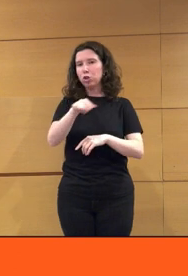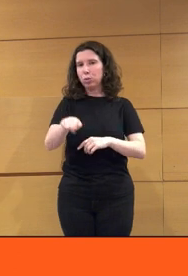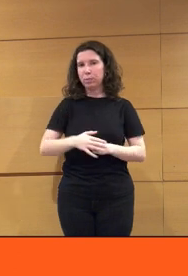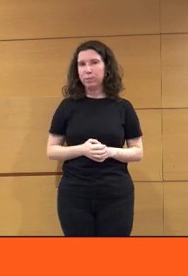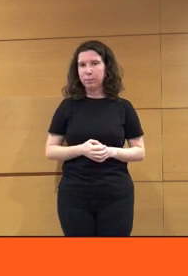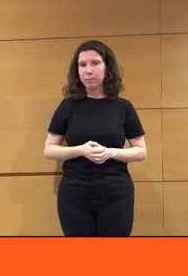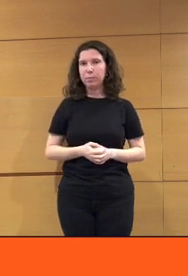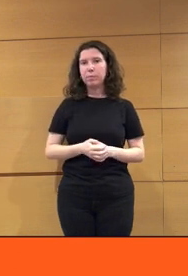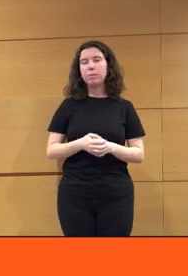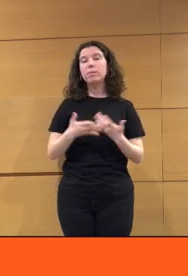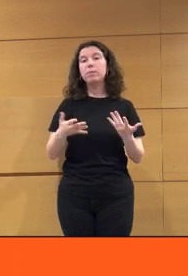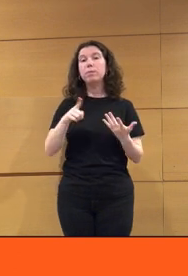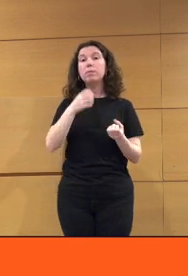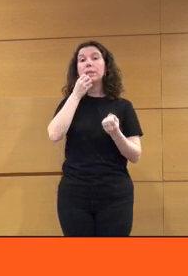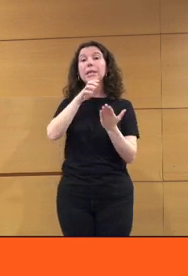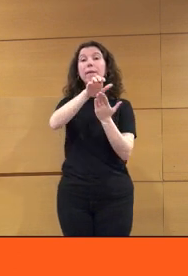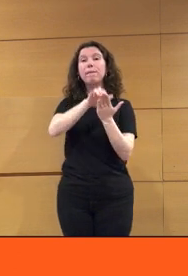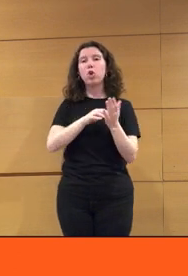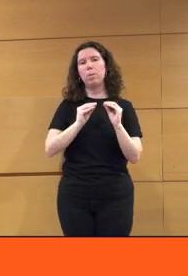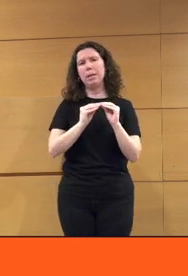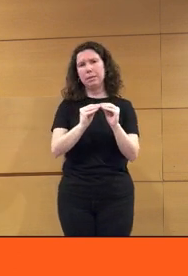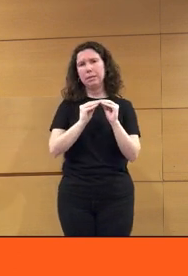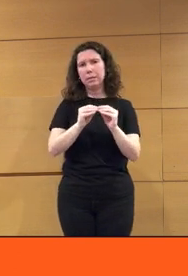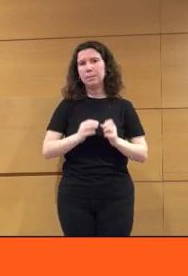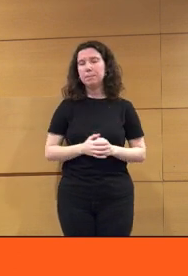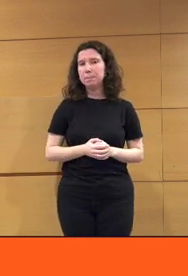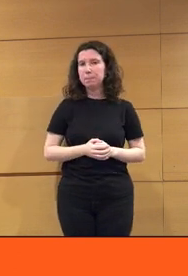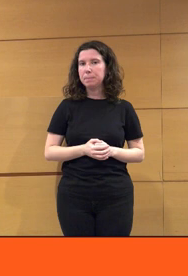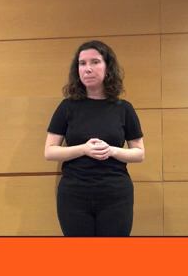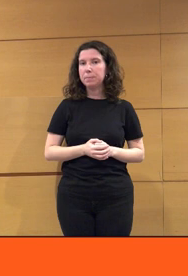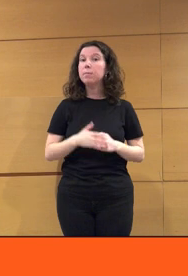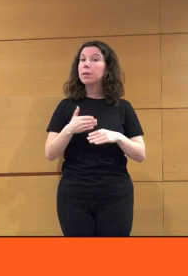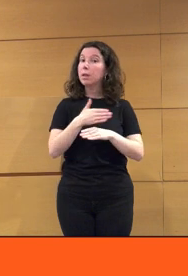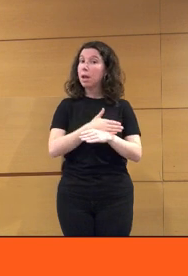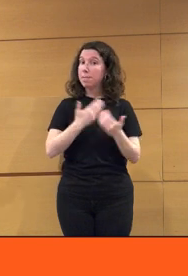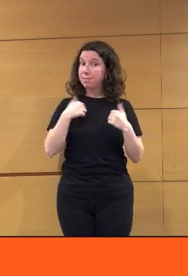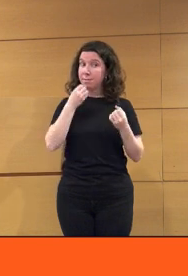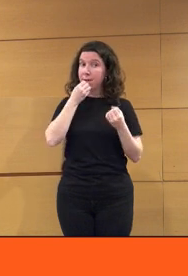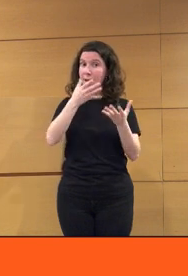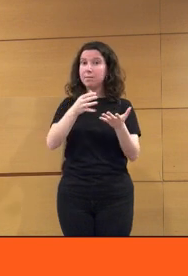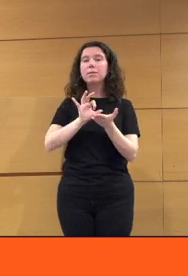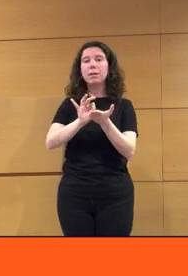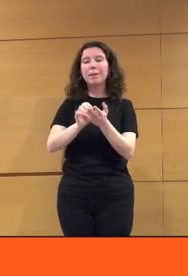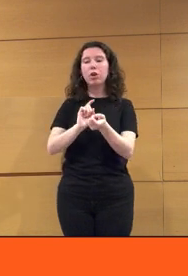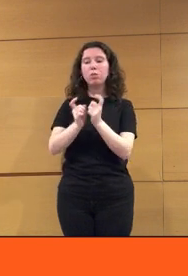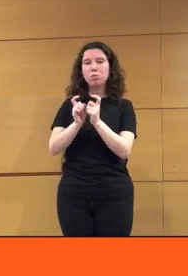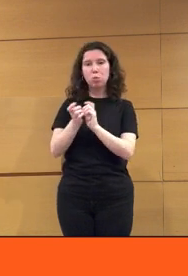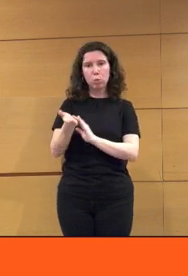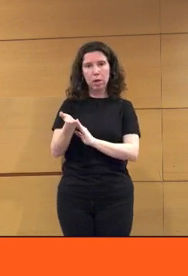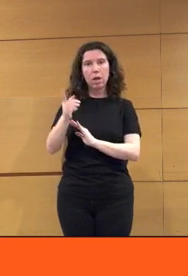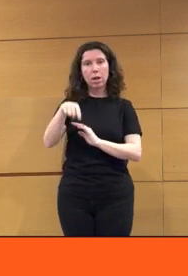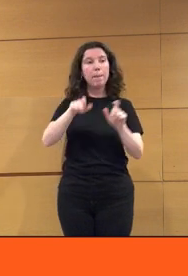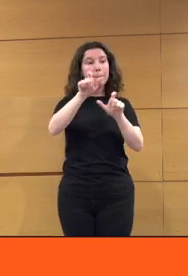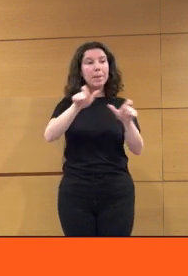I l'elaboració d'informes. Com dèiem, aquest servei de consultoria i en les persones que tenim a